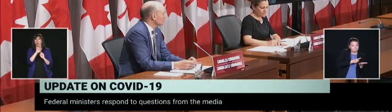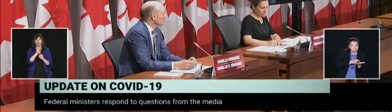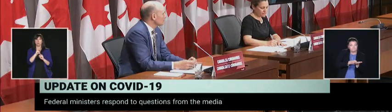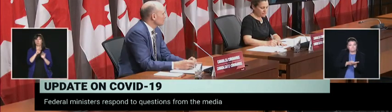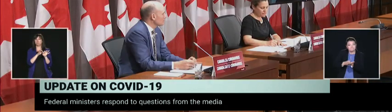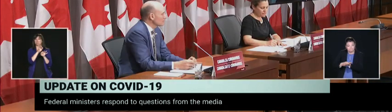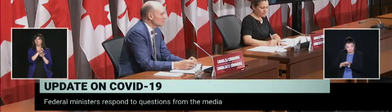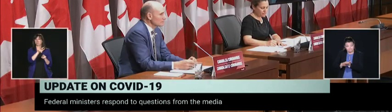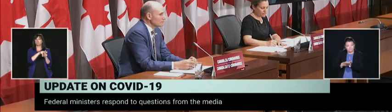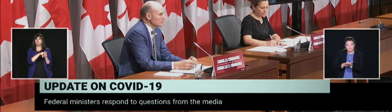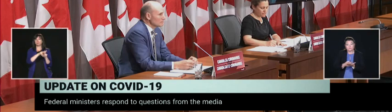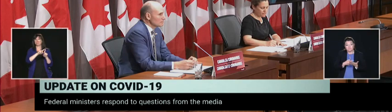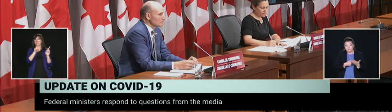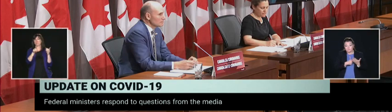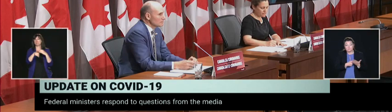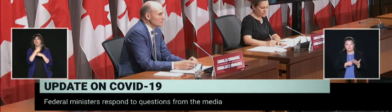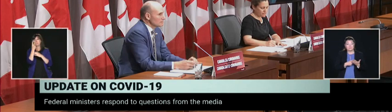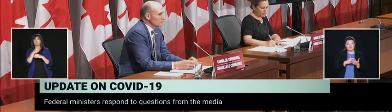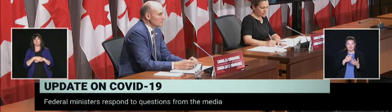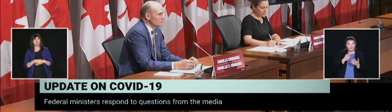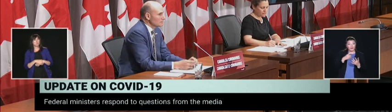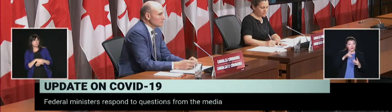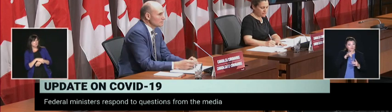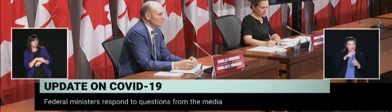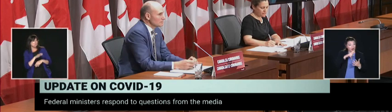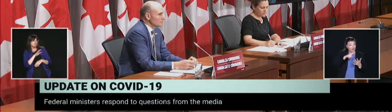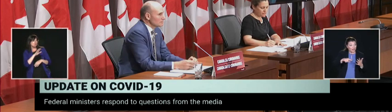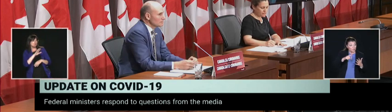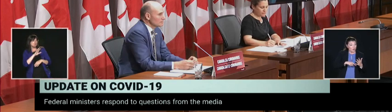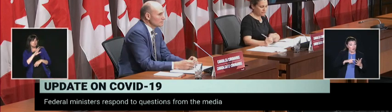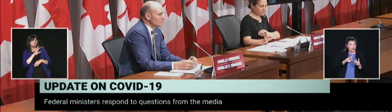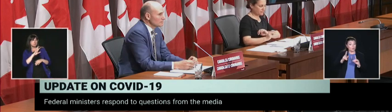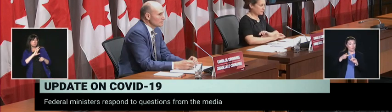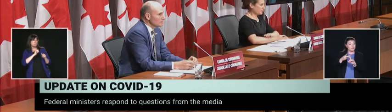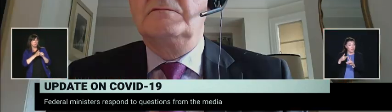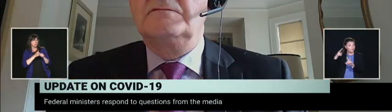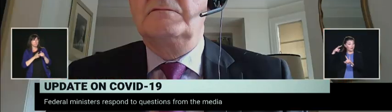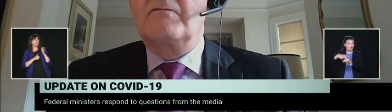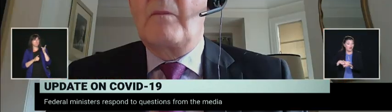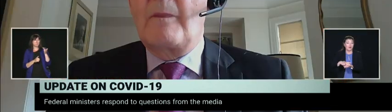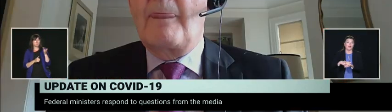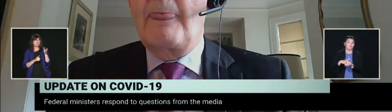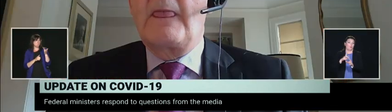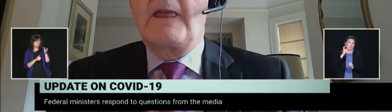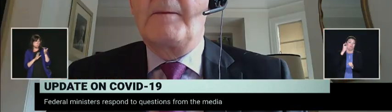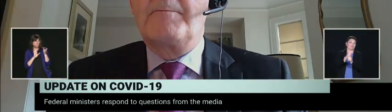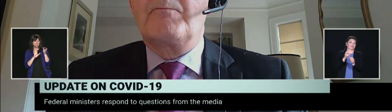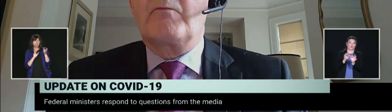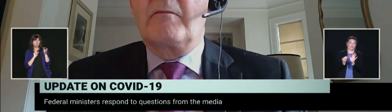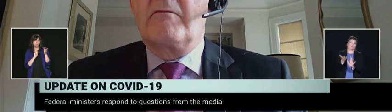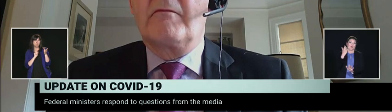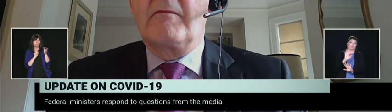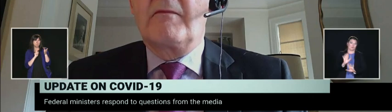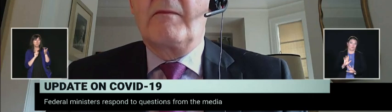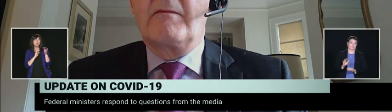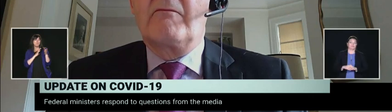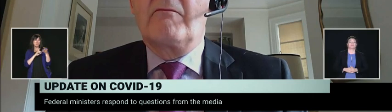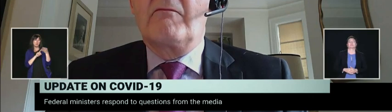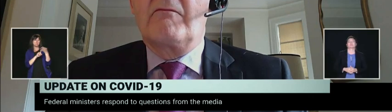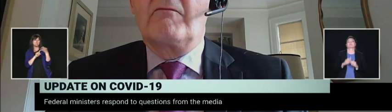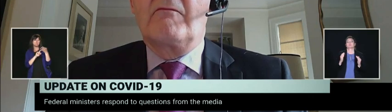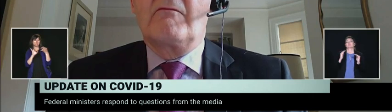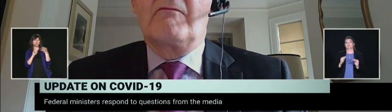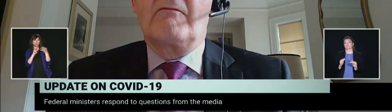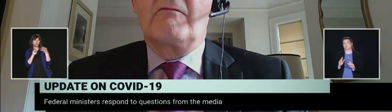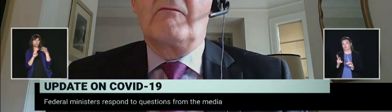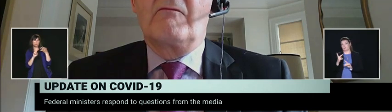Alors, M. Garneau, j'avais compris fin juin, là, je me demandais juste s'il y avait une date plus précise, j'en comprends qu'il n'y en a pas pour l'instant, mais ma question de suivi,